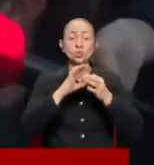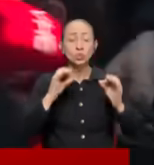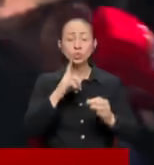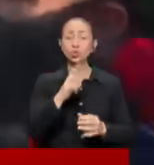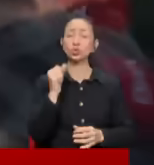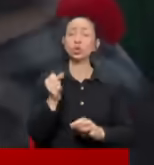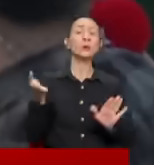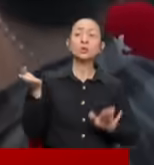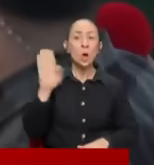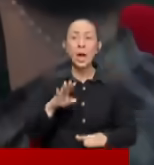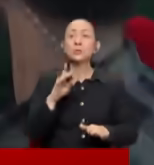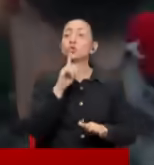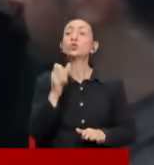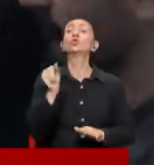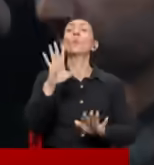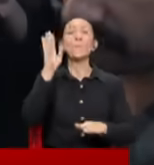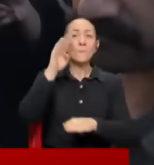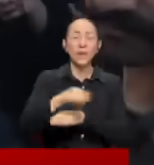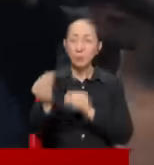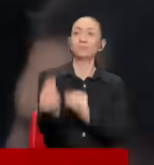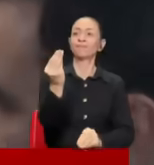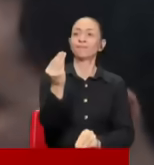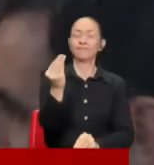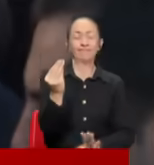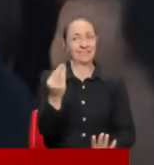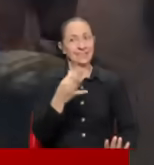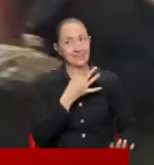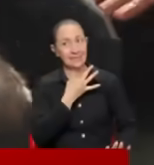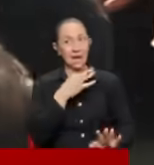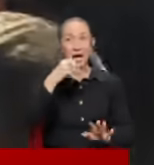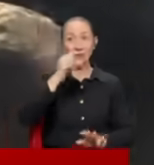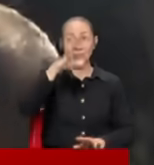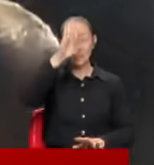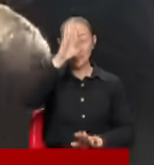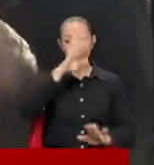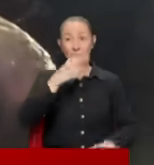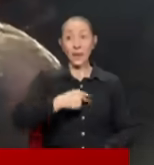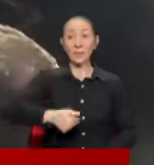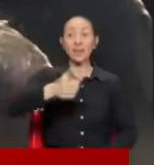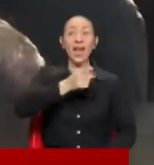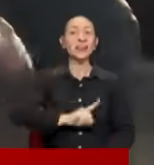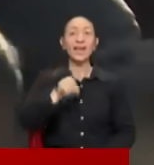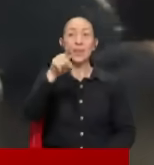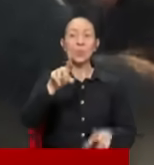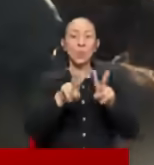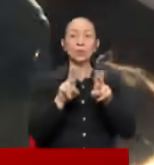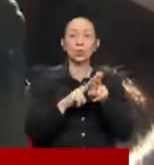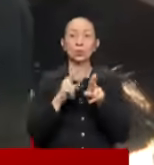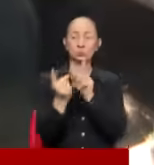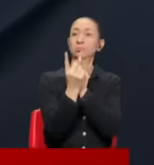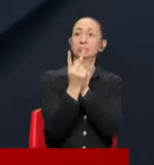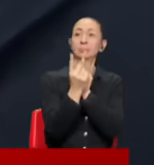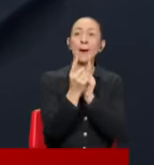tuttuk dedikten sonra tutulmayan sözün mağdurları çıktı karşısına. AK Parti'nin İstanbul Büyükşehir Belediye Başkan adayı Murat